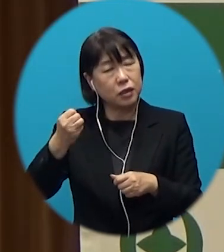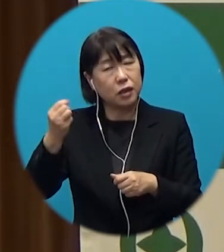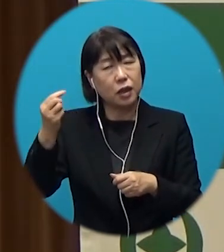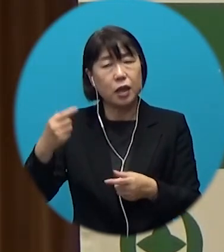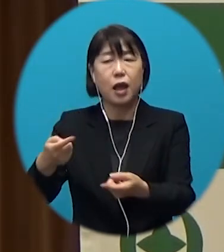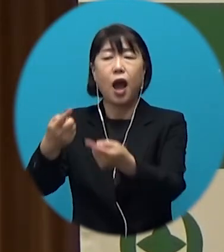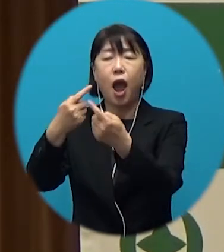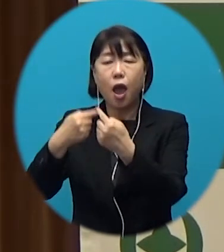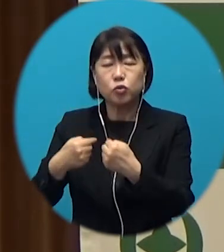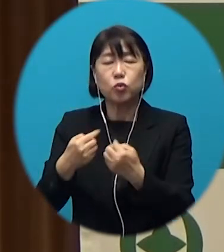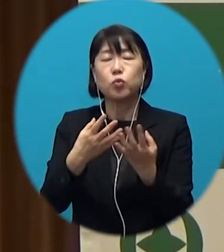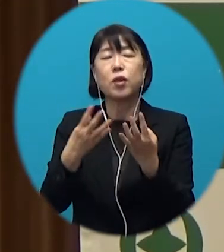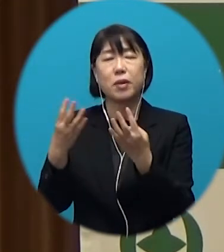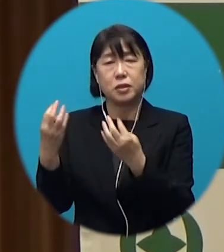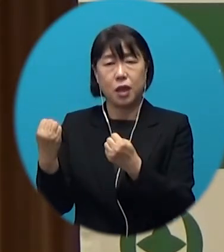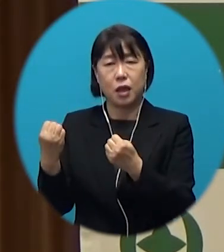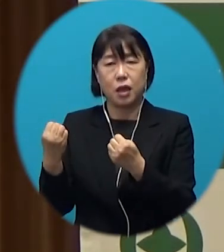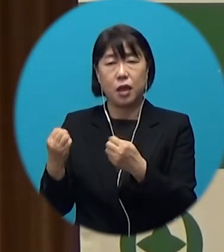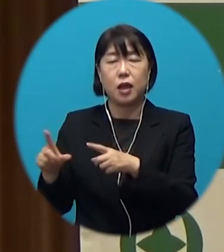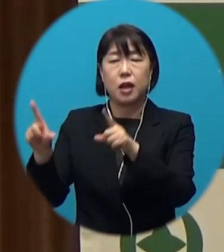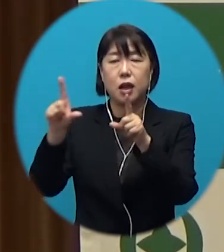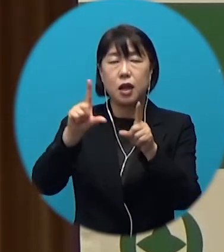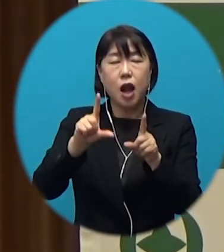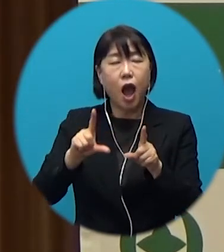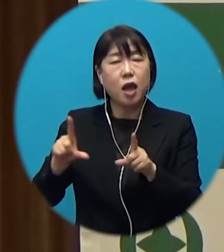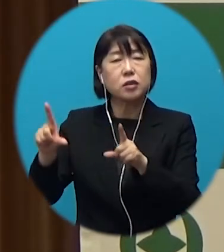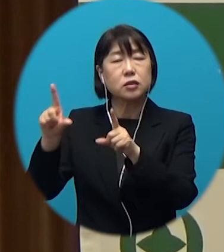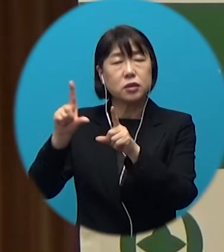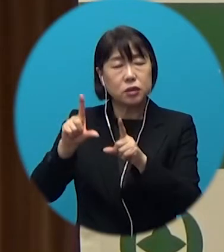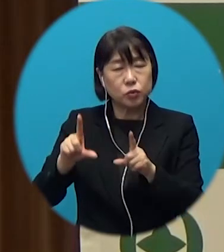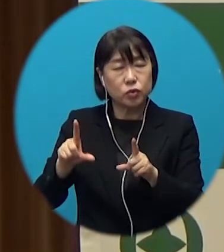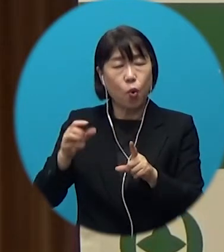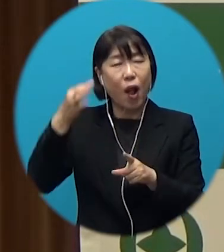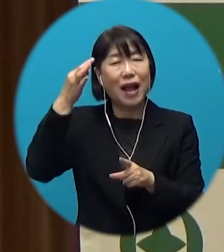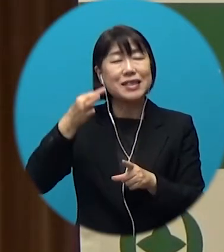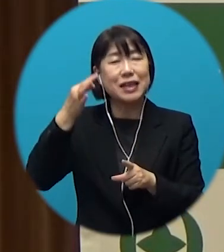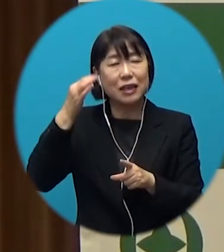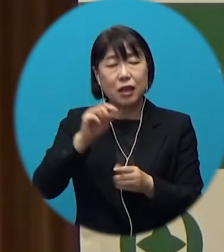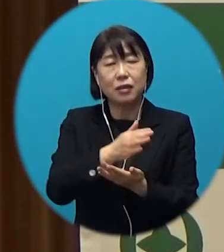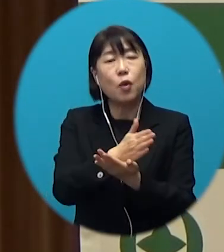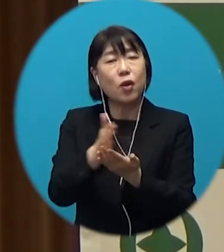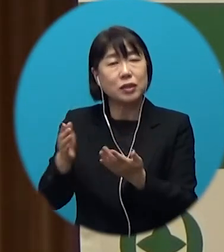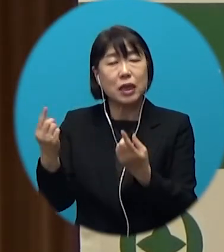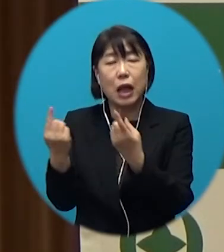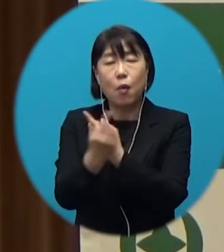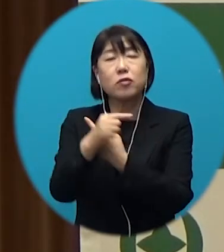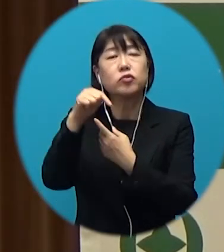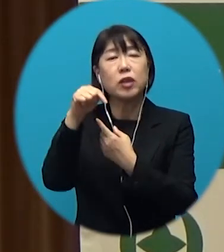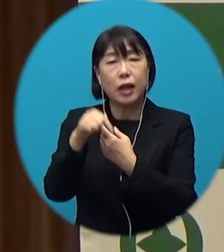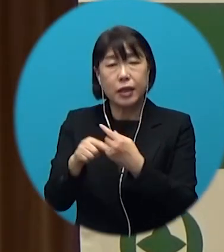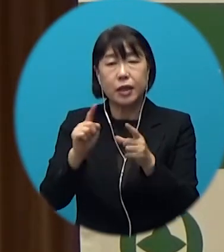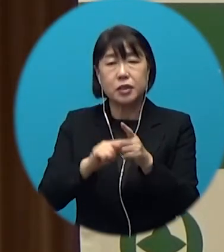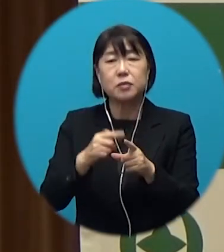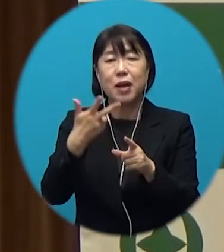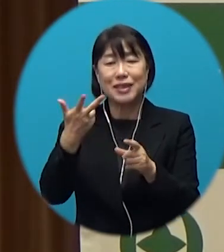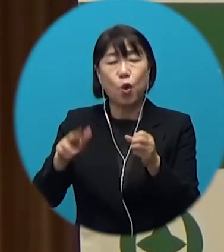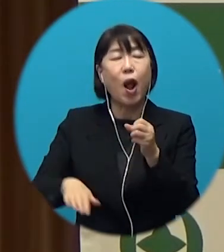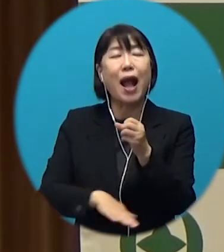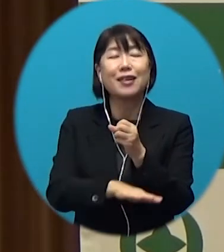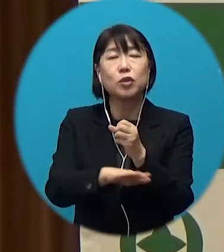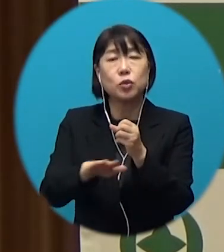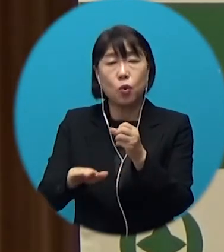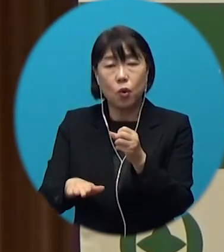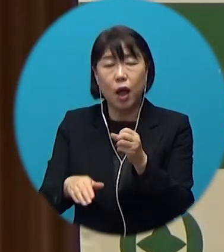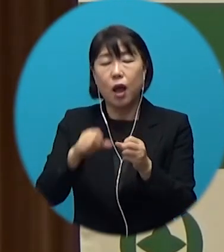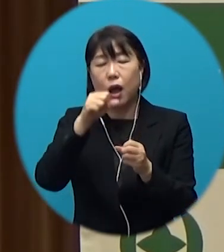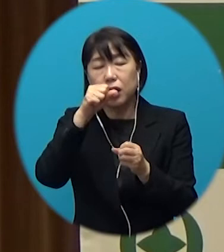ました。ライフスタイルが価値観が多様化して変わっている中で、千葉市の環境をですね、強化していただい